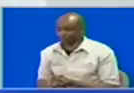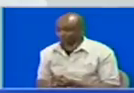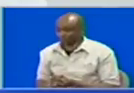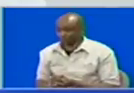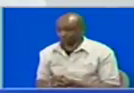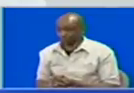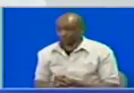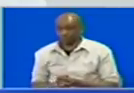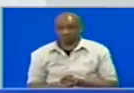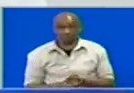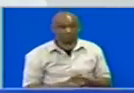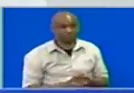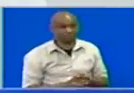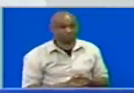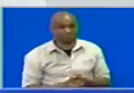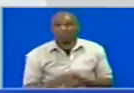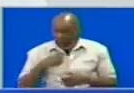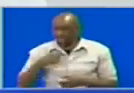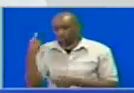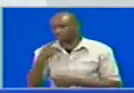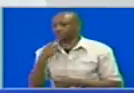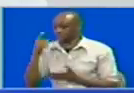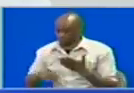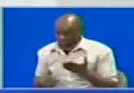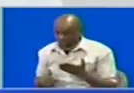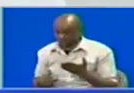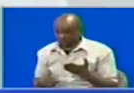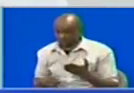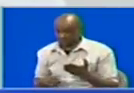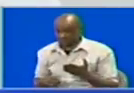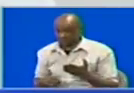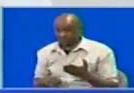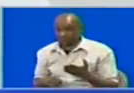Kama kuna lolote ungependa kusema? Mimi vile nilivyosema, ningesema kuwa